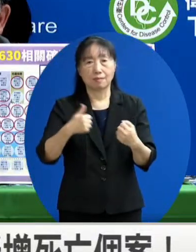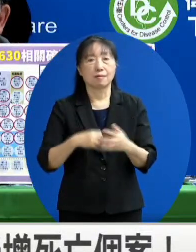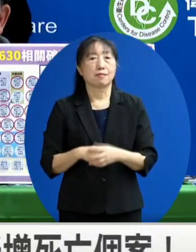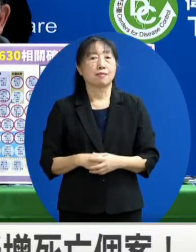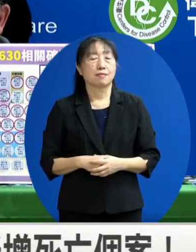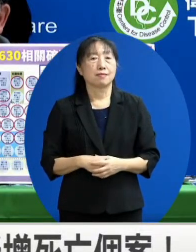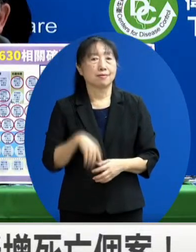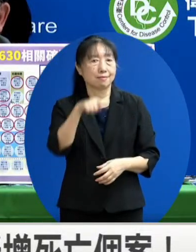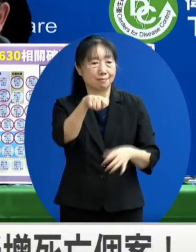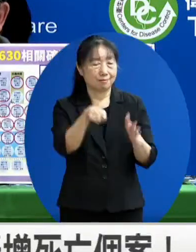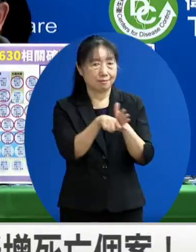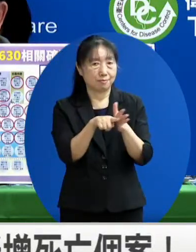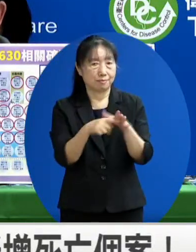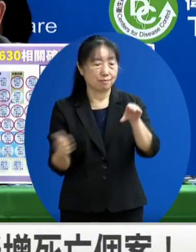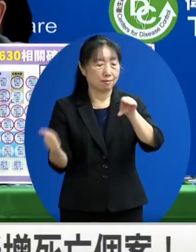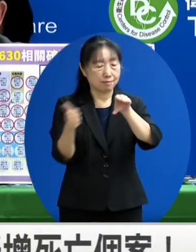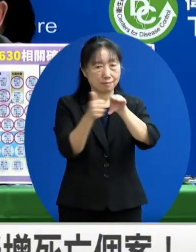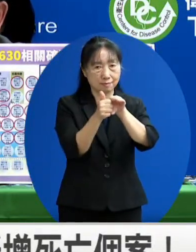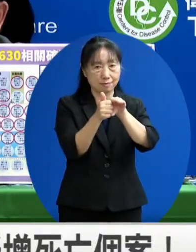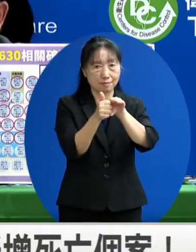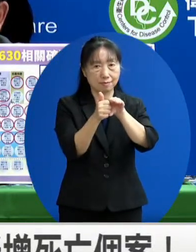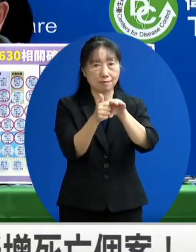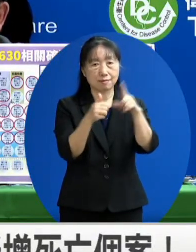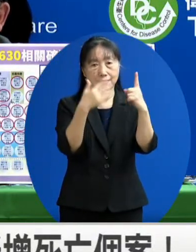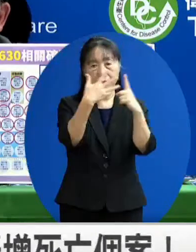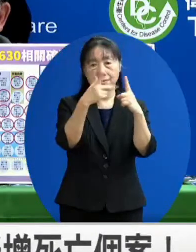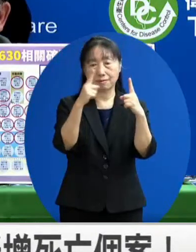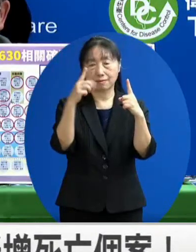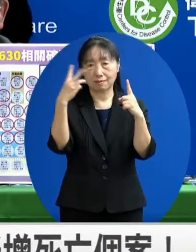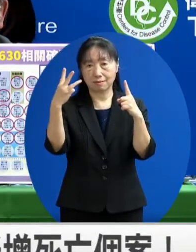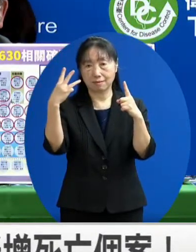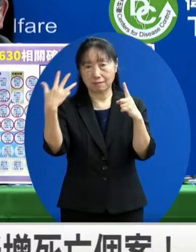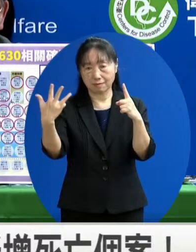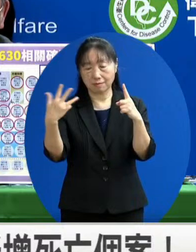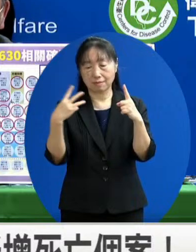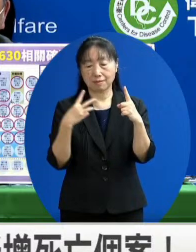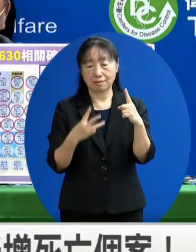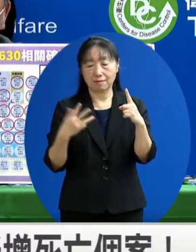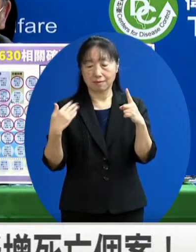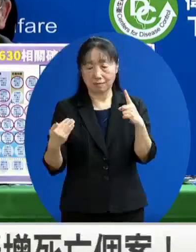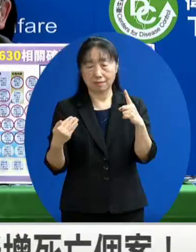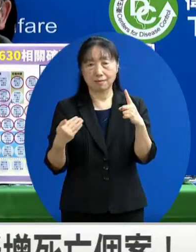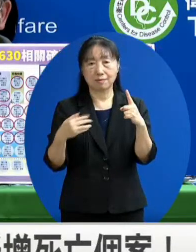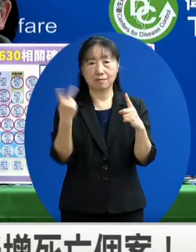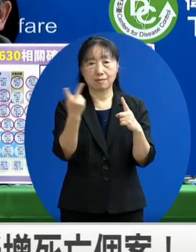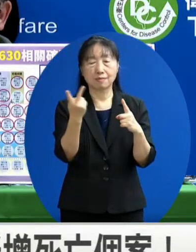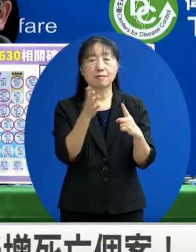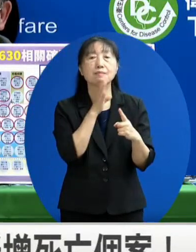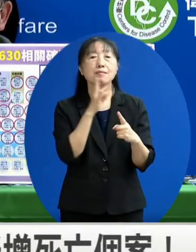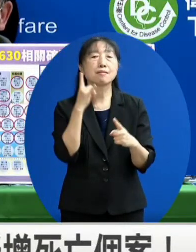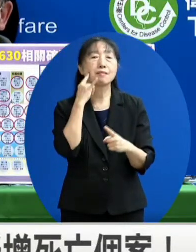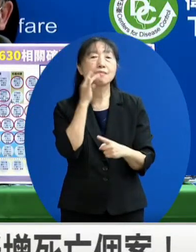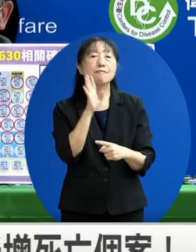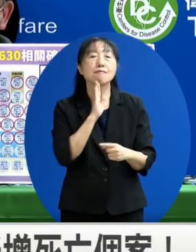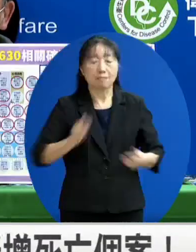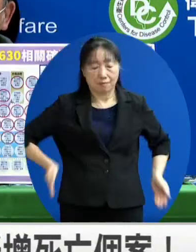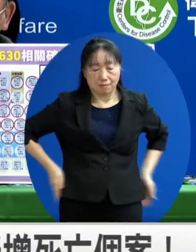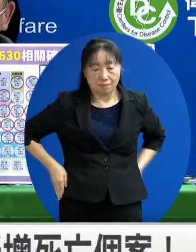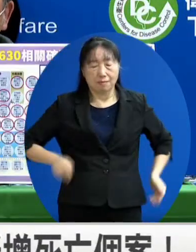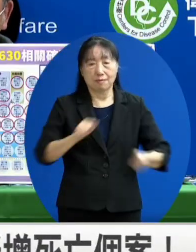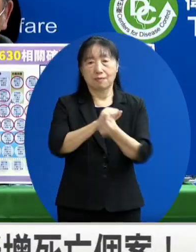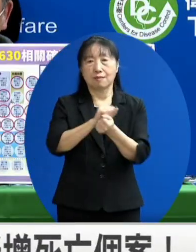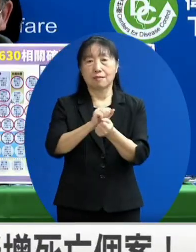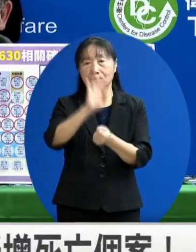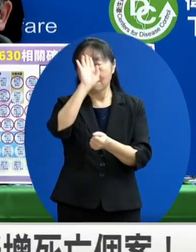后那时候有载了这个18138、18139，像这妈妈是一位喜肾的病